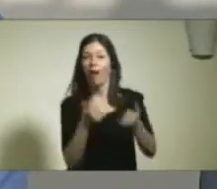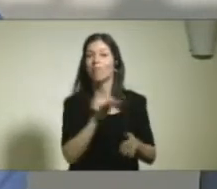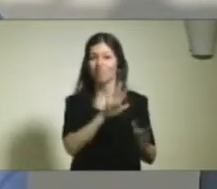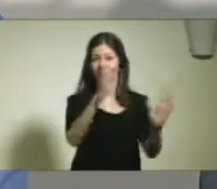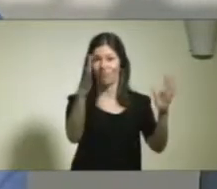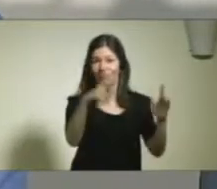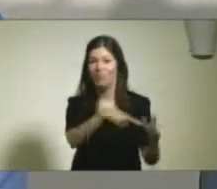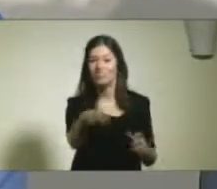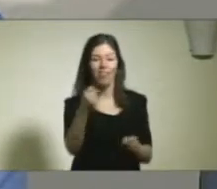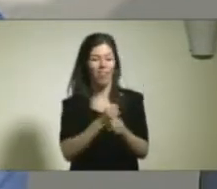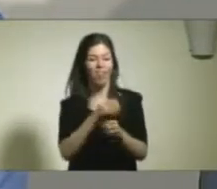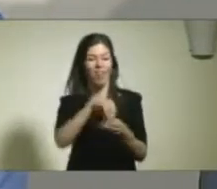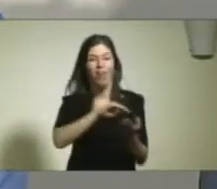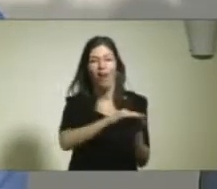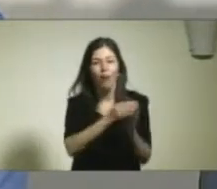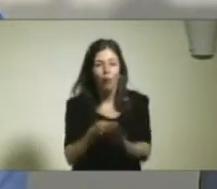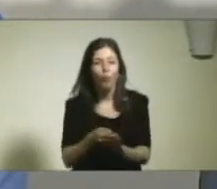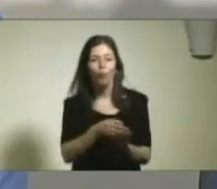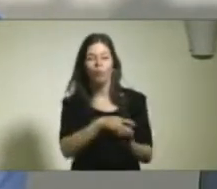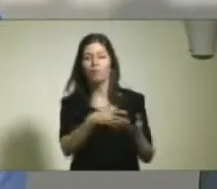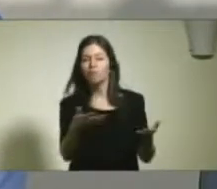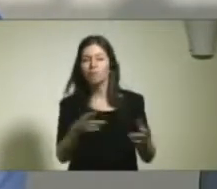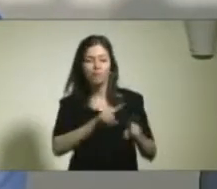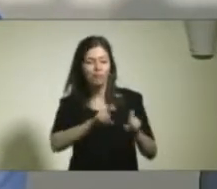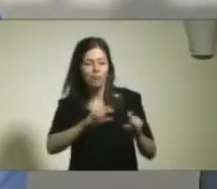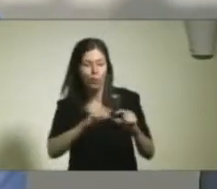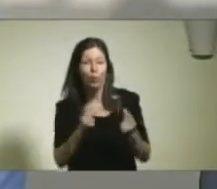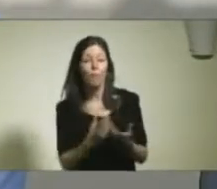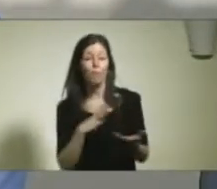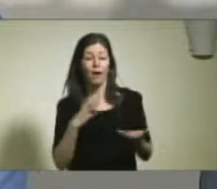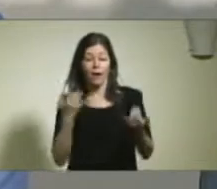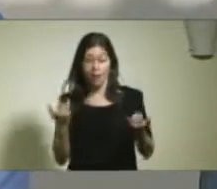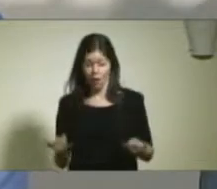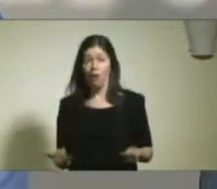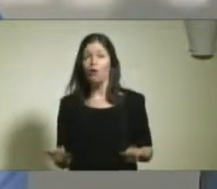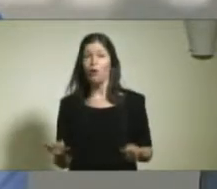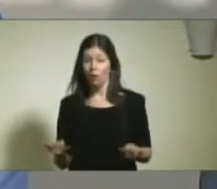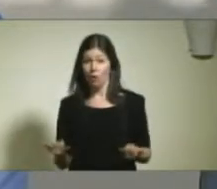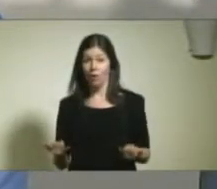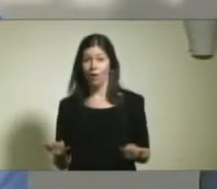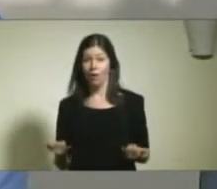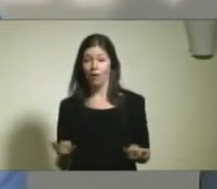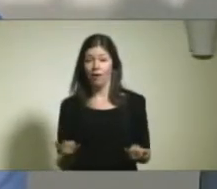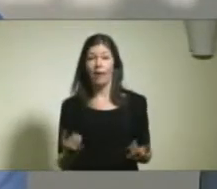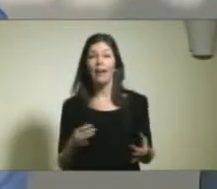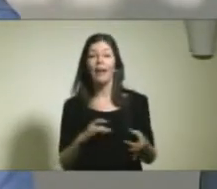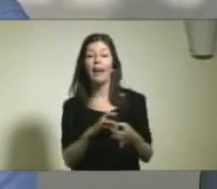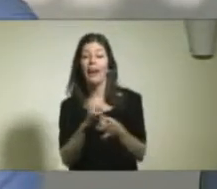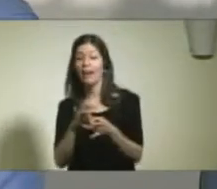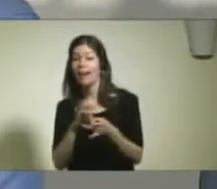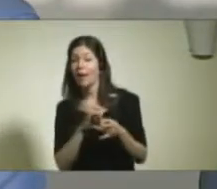que Ecoin, l'un de ces groupes-là. Mais la réalité actuelle, c'est que les liens et le niveau d'intérêt